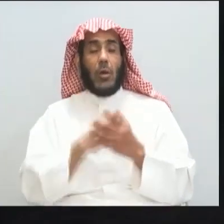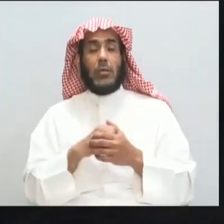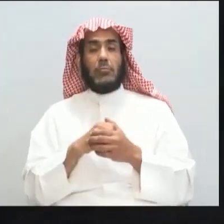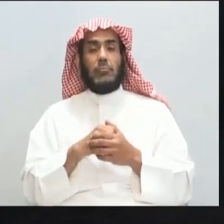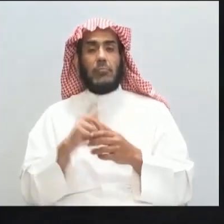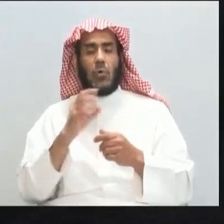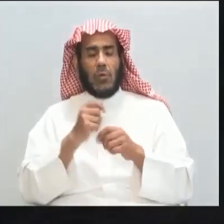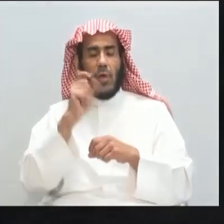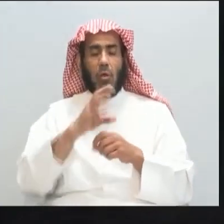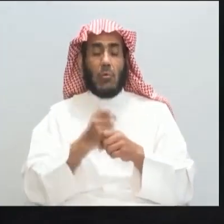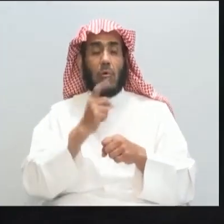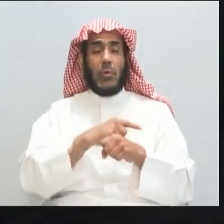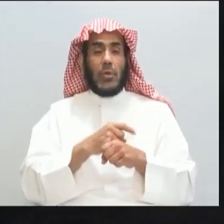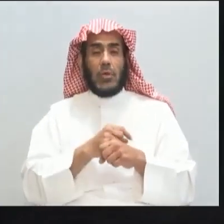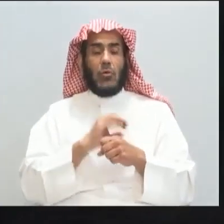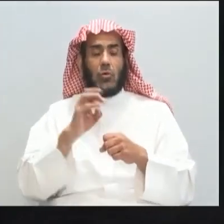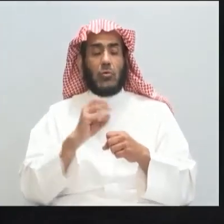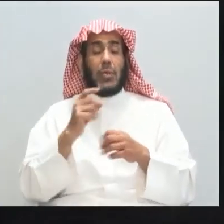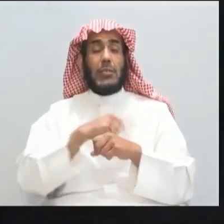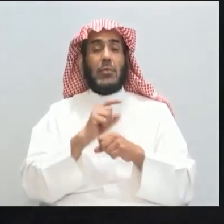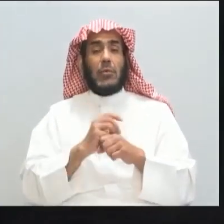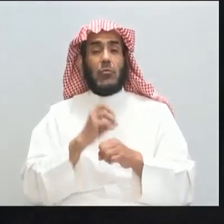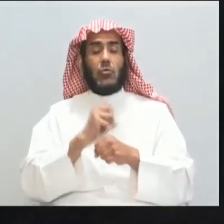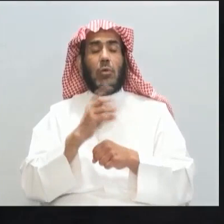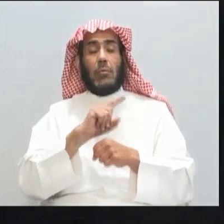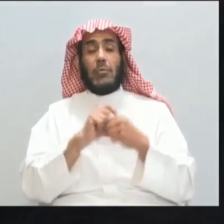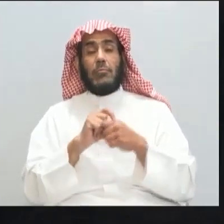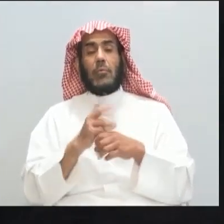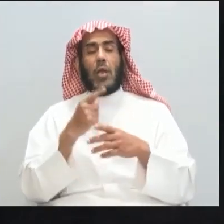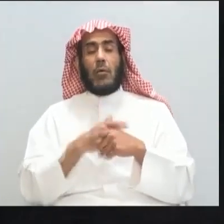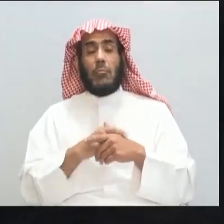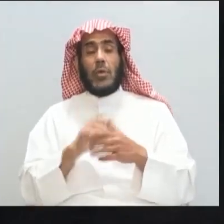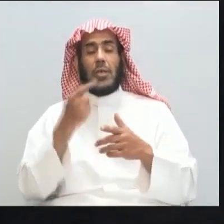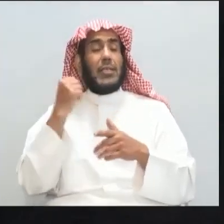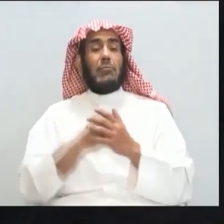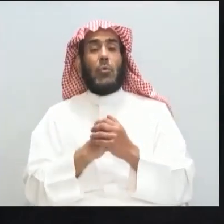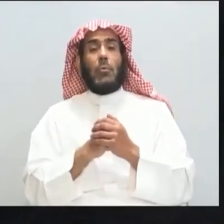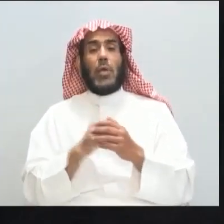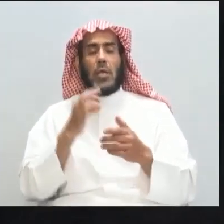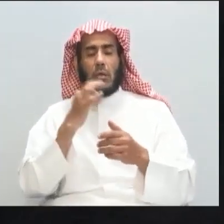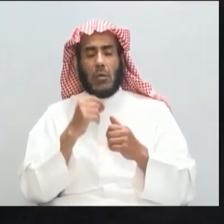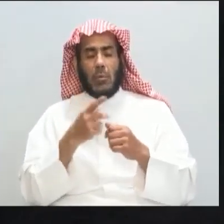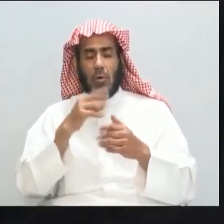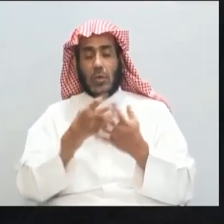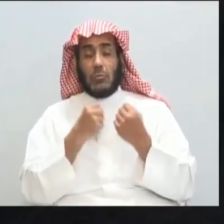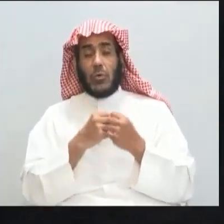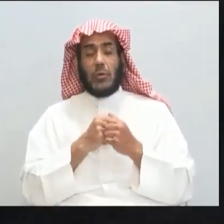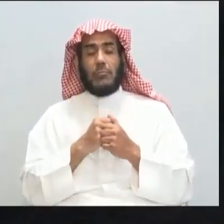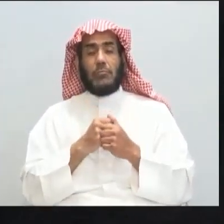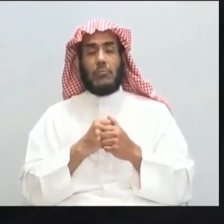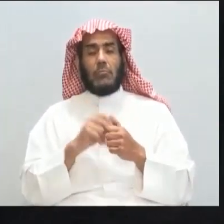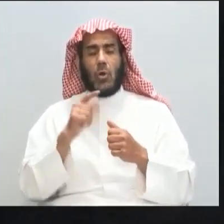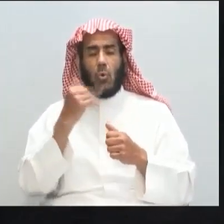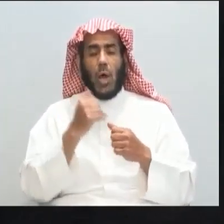ويعرفون هذا الفاعل وهذا مفعول وان هذه الجمل وه جمل اسميه وجمل خبريه لانهم يسمعون يتحدثوا بانهم يكتسبونها